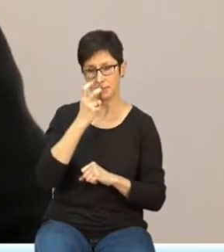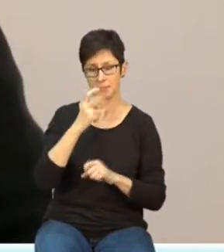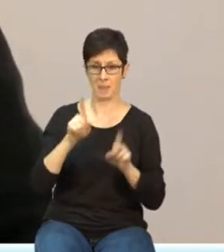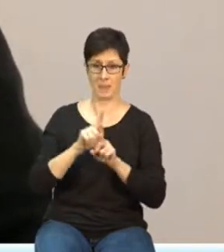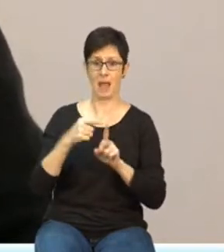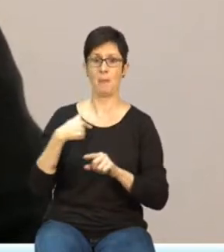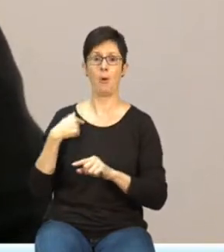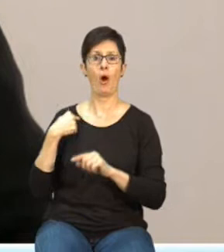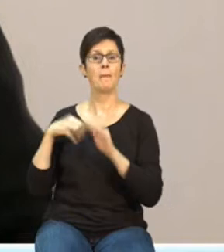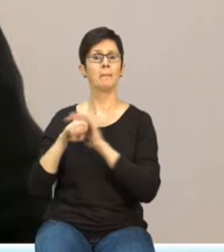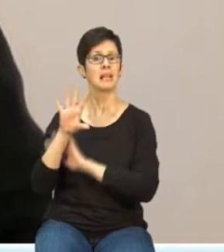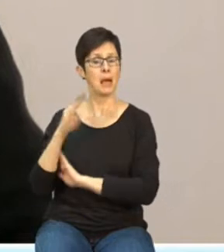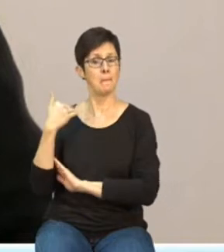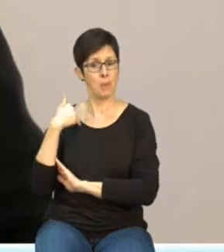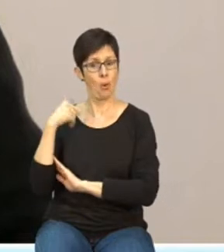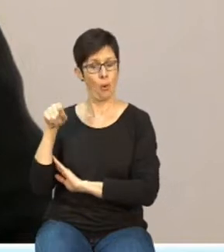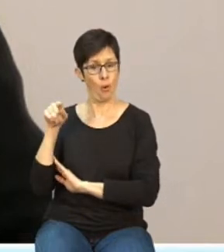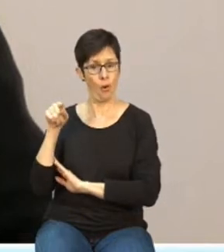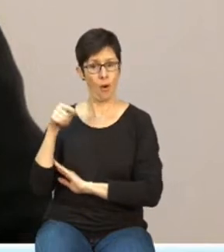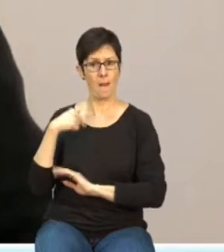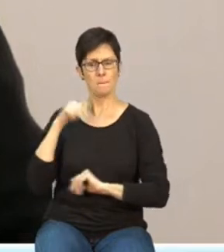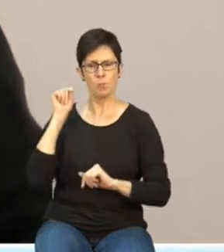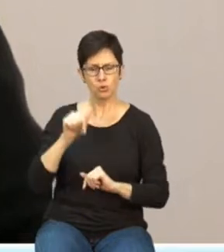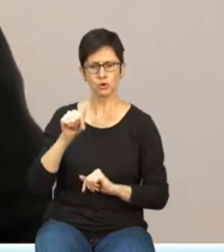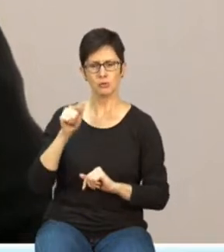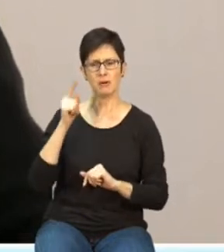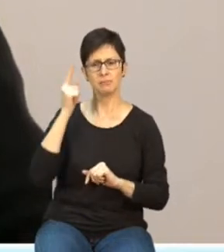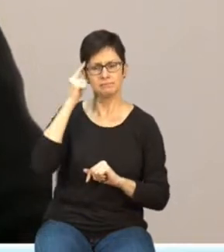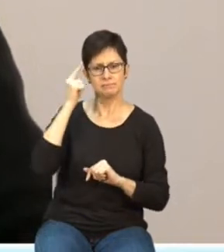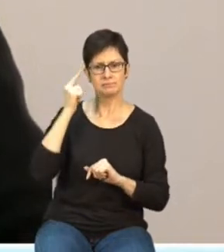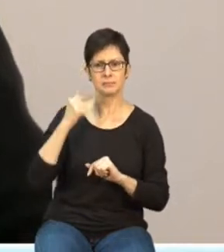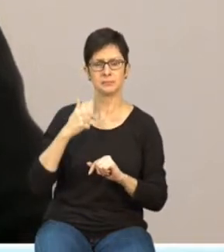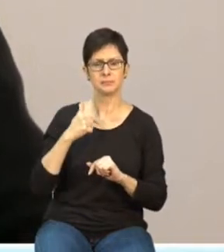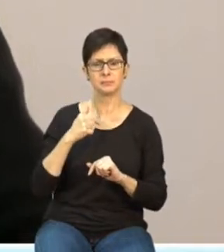jak mojej prezentacji wspominałem musimy brać pod uwagę różne